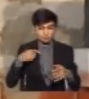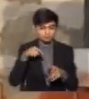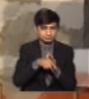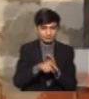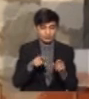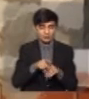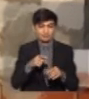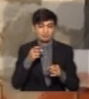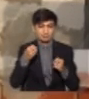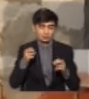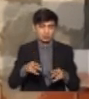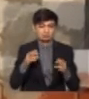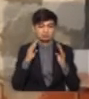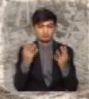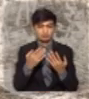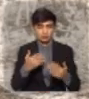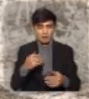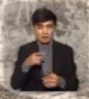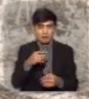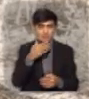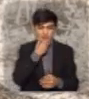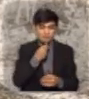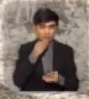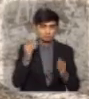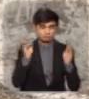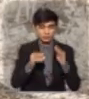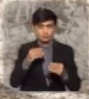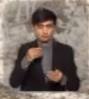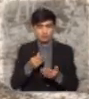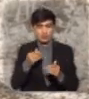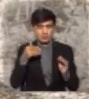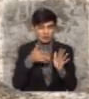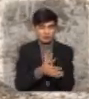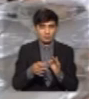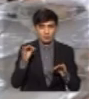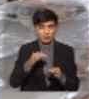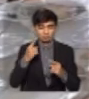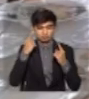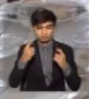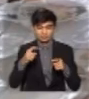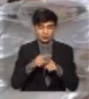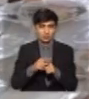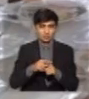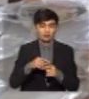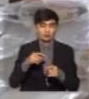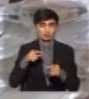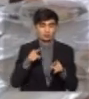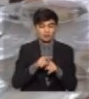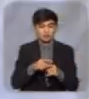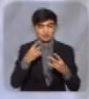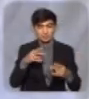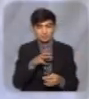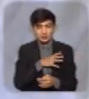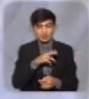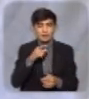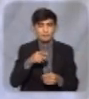одобряет, заметил имам. Не поддерживают служителей больших денежных затрат на проведение пышных поминок. Есть даже принятое